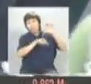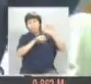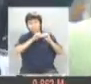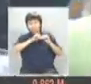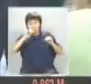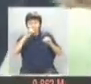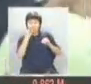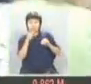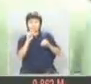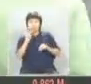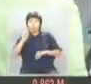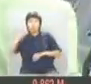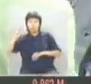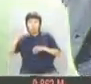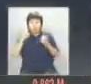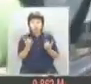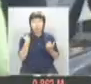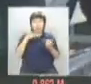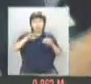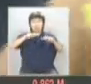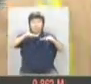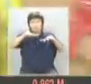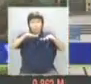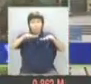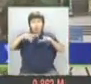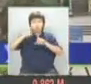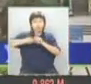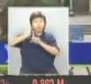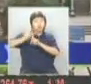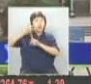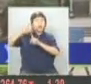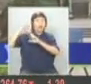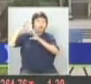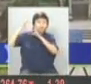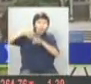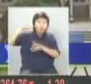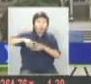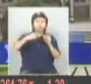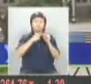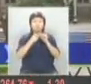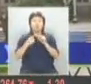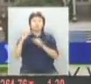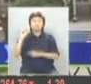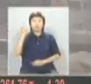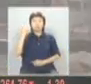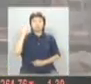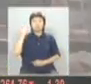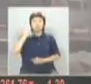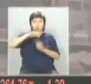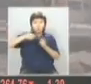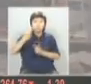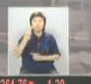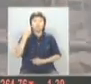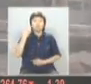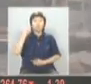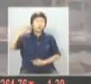นัเป็นการเกิดแนดนไวครั้งที่ 2 ที่เมืองนี้ในรบ 5 เดือนแต่ครั้งทแล้วไม่มผู้สชีวิตทั้งที่มีแงสารเส